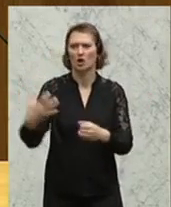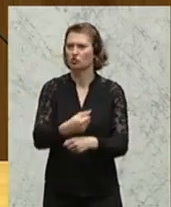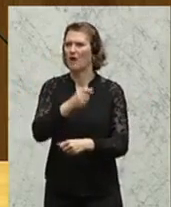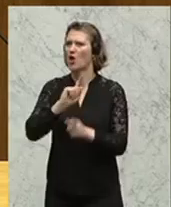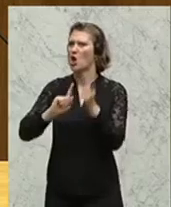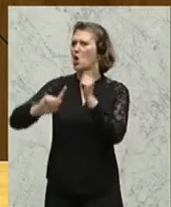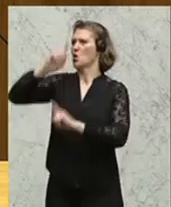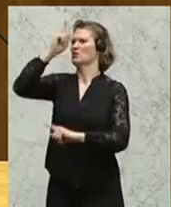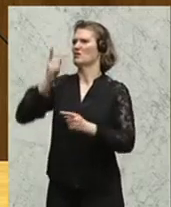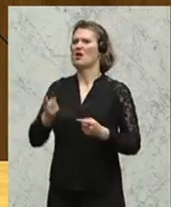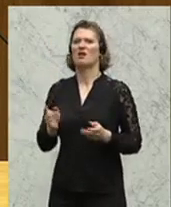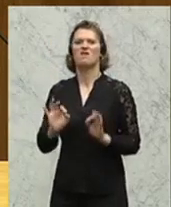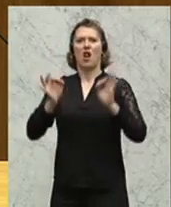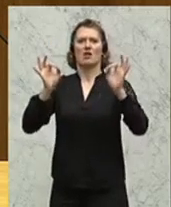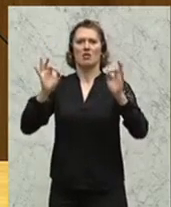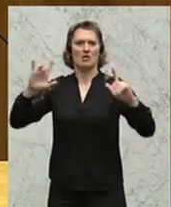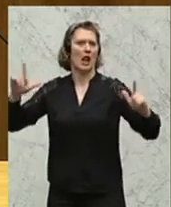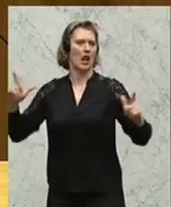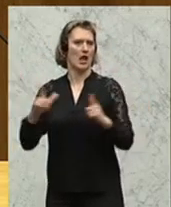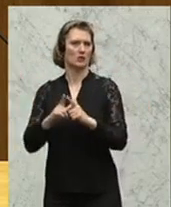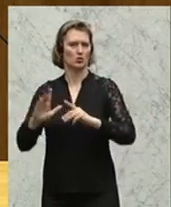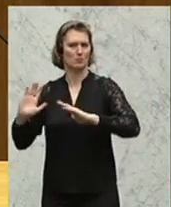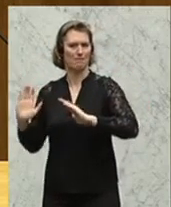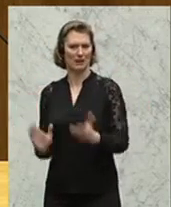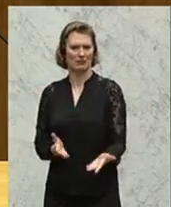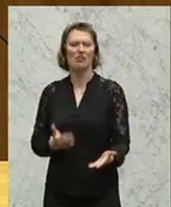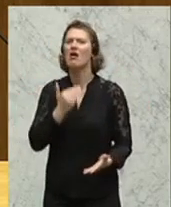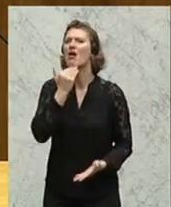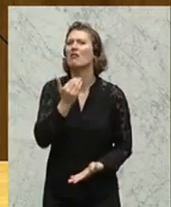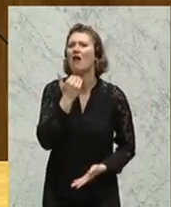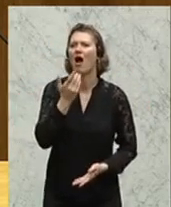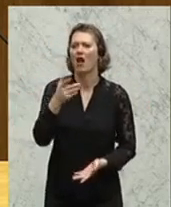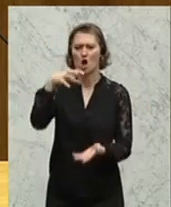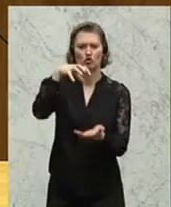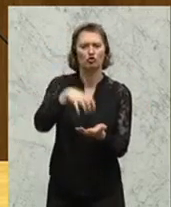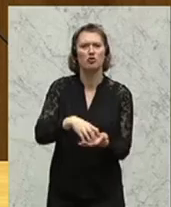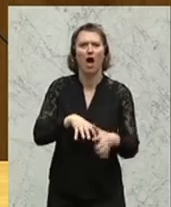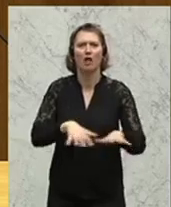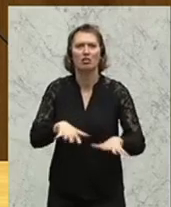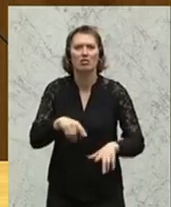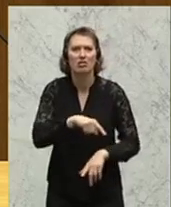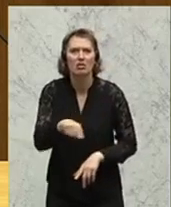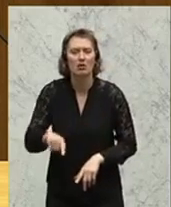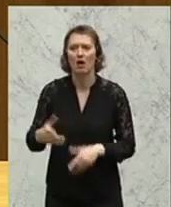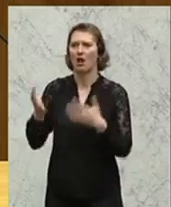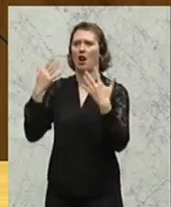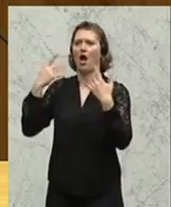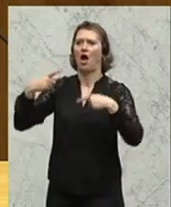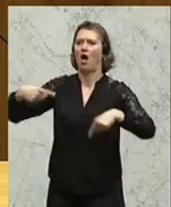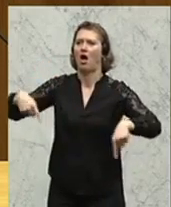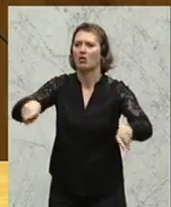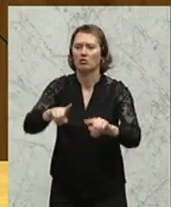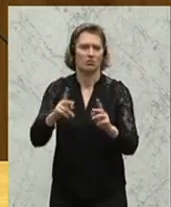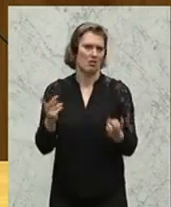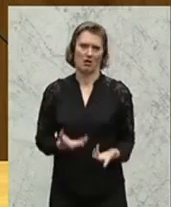höchste Qualität zu leisten und absolute Höchstleistungen zu erbringen, egal ob im städtischen Bereich oder im ländlichen Bereich. Und